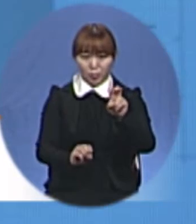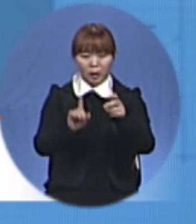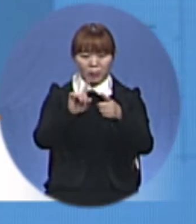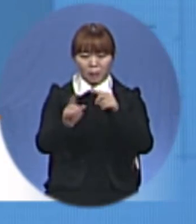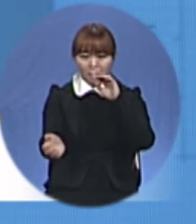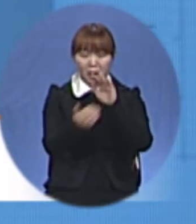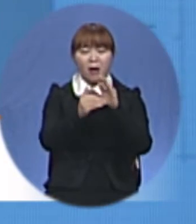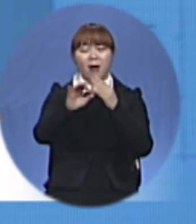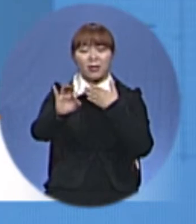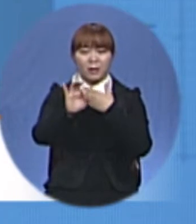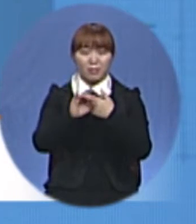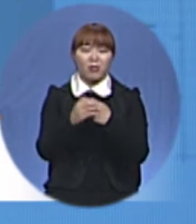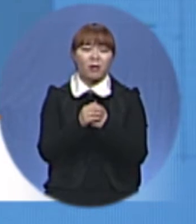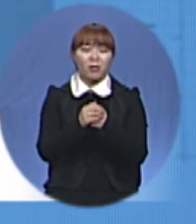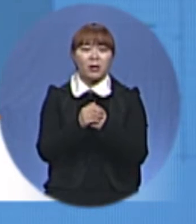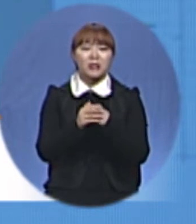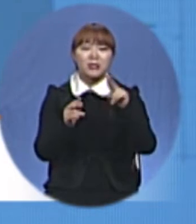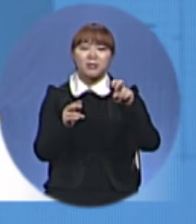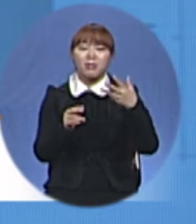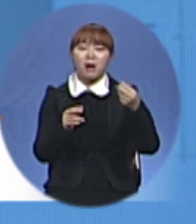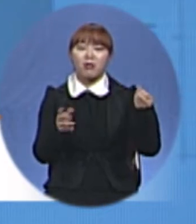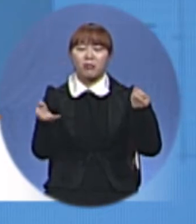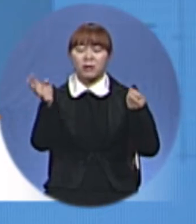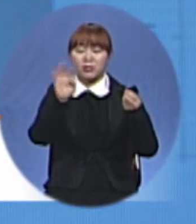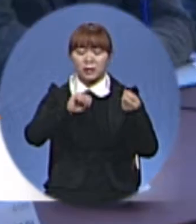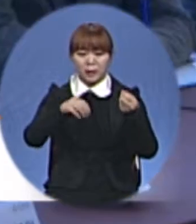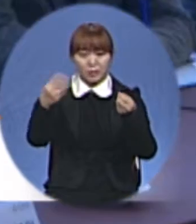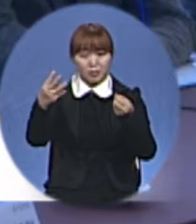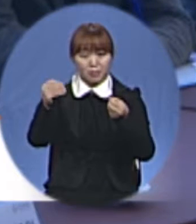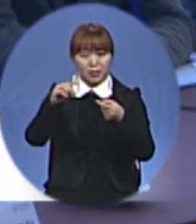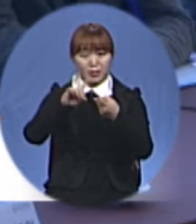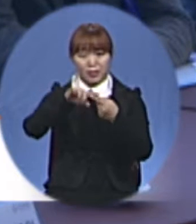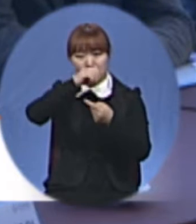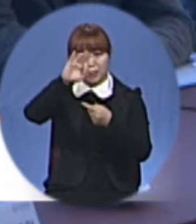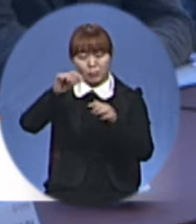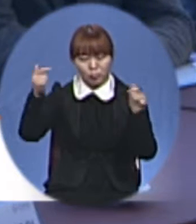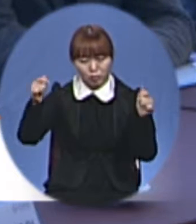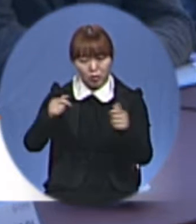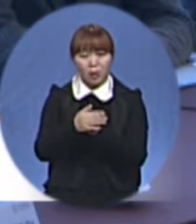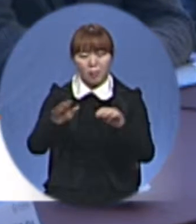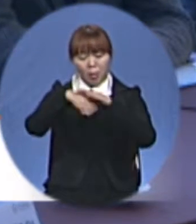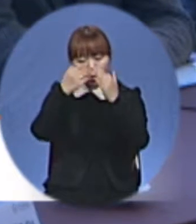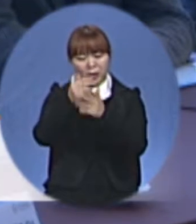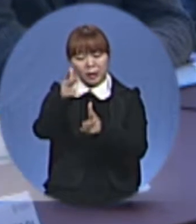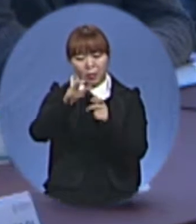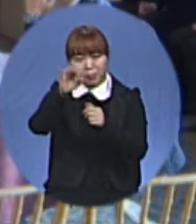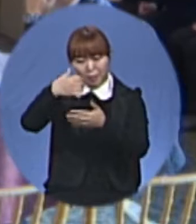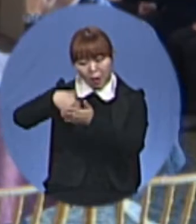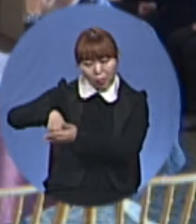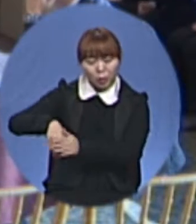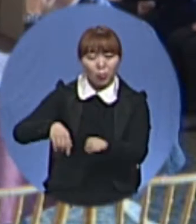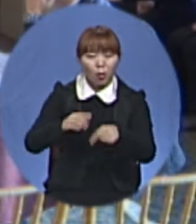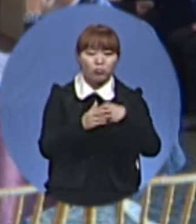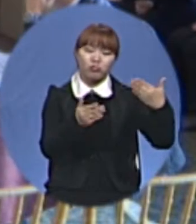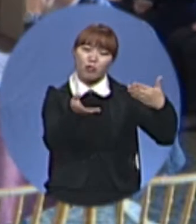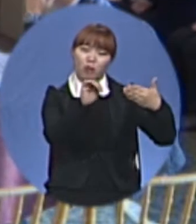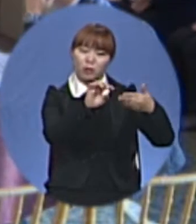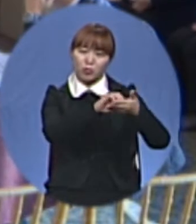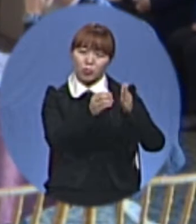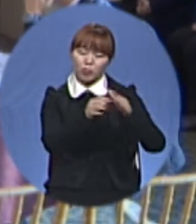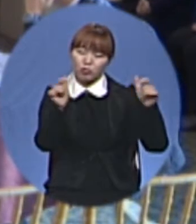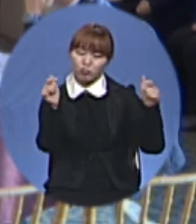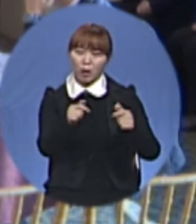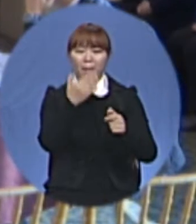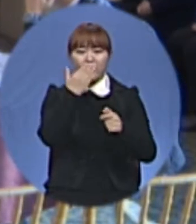탈수금률을 달성할 경우 28억 3천만 원의 예산이 절감되는데 전체 사업비를 빼고도 9억여 원을